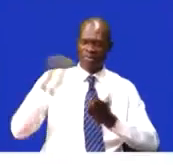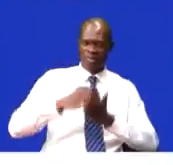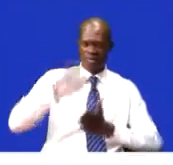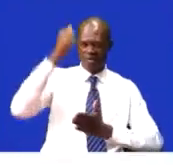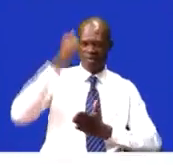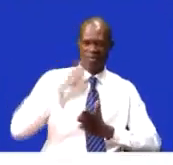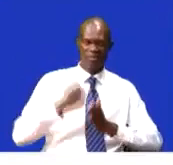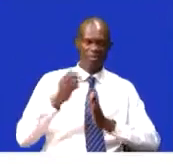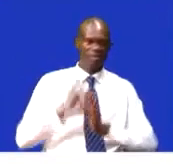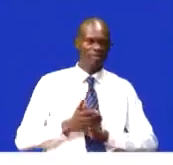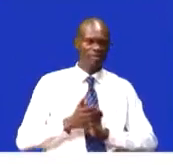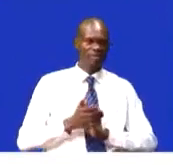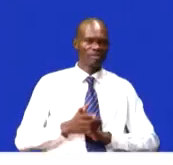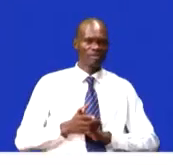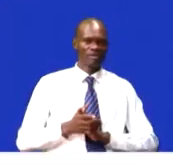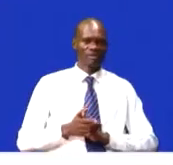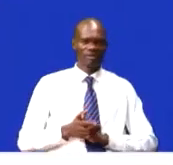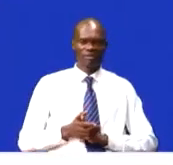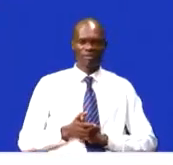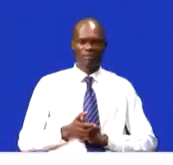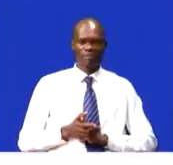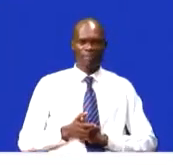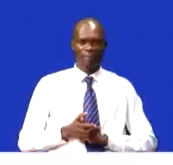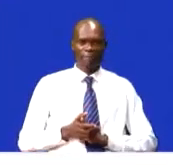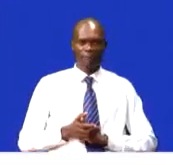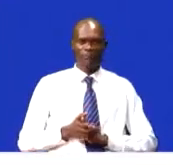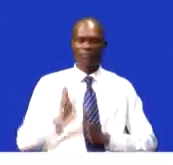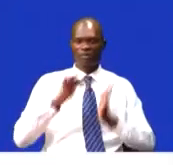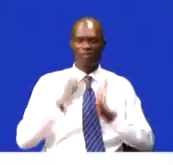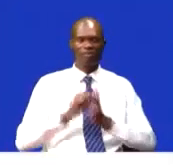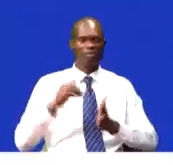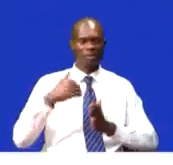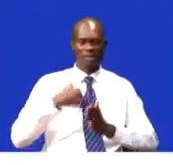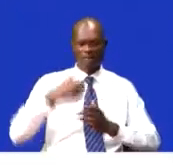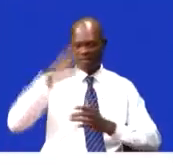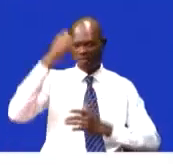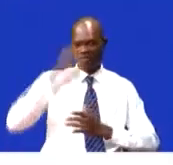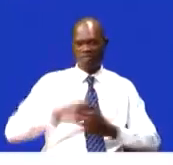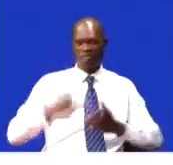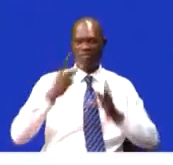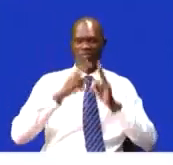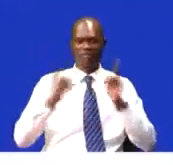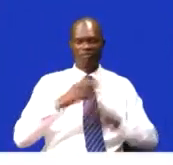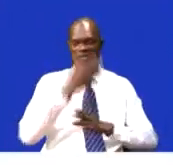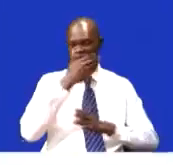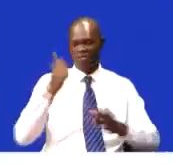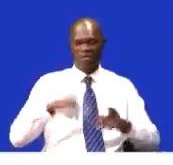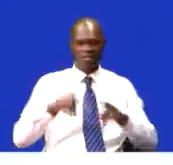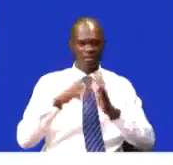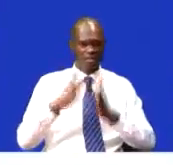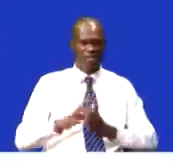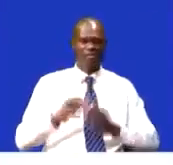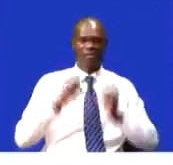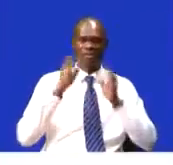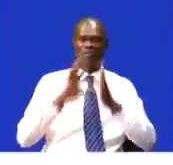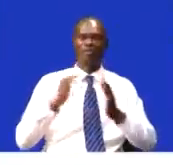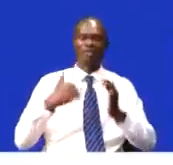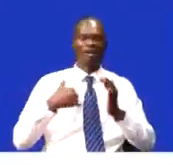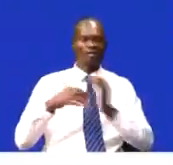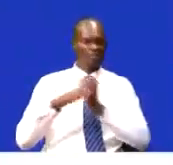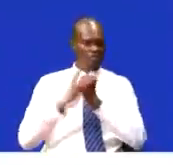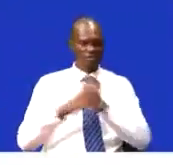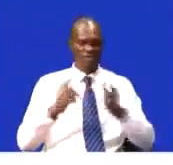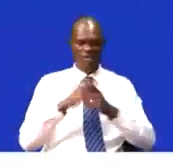mi wadhi wayud tipo maber kata ka kuchwa go wan go. Koro chieng' ok nyal.